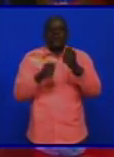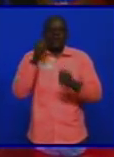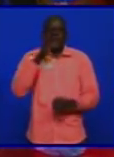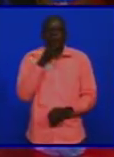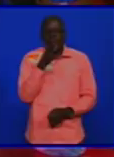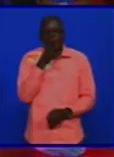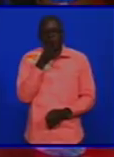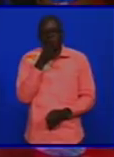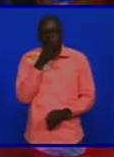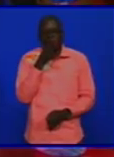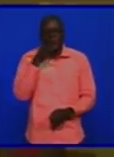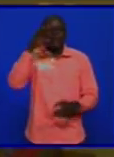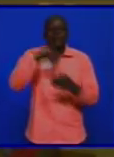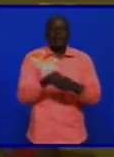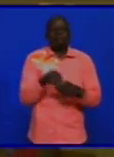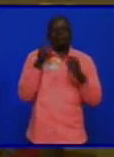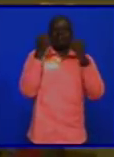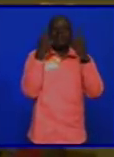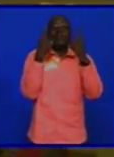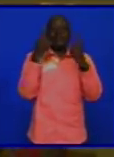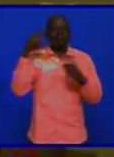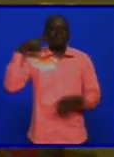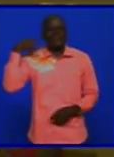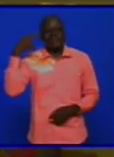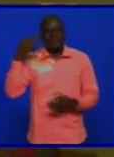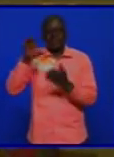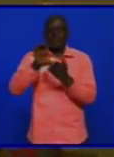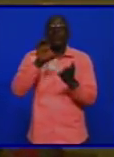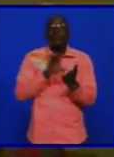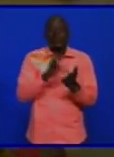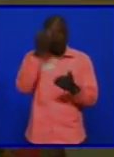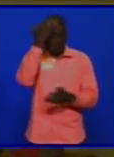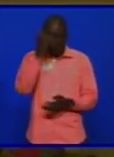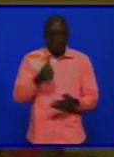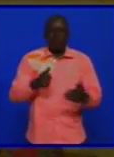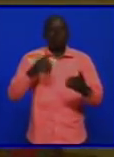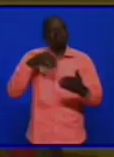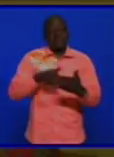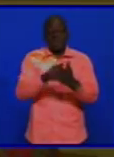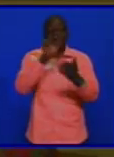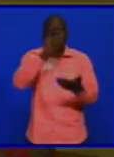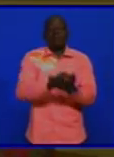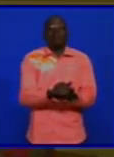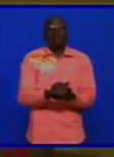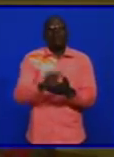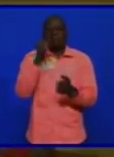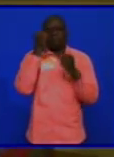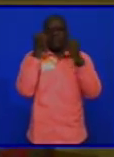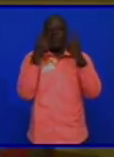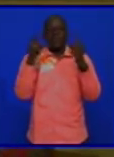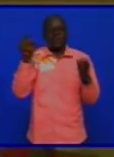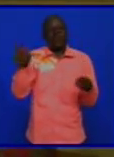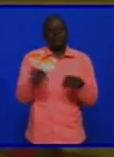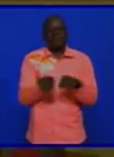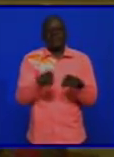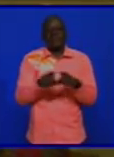contenu, c'est vraiment comprendre l'histoire du code, pourquoi on est arrivé à l'adoption du code et puis comprendre aussi le lien qu'il y a entre